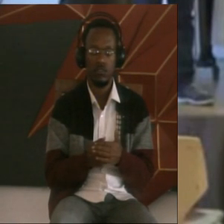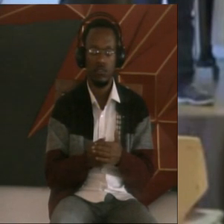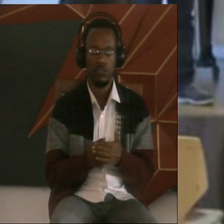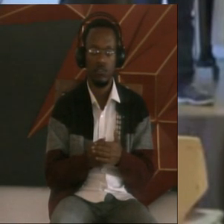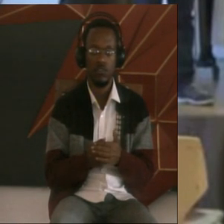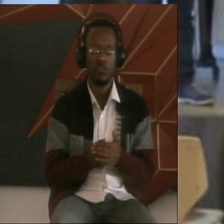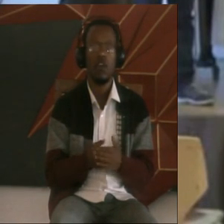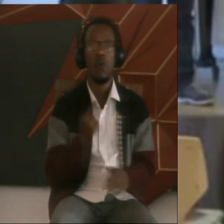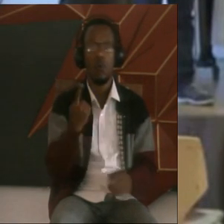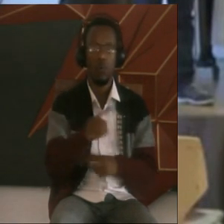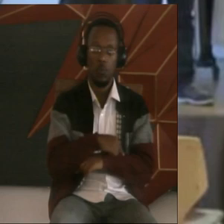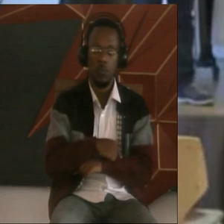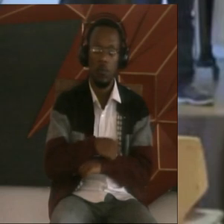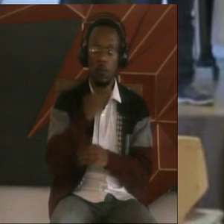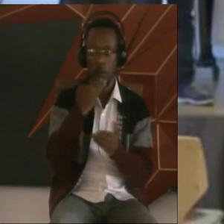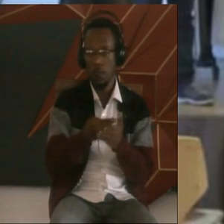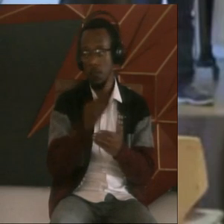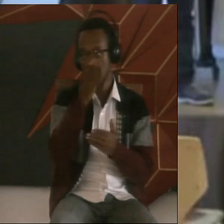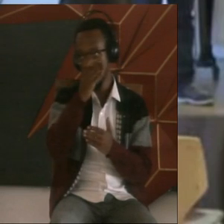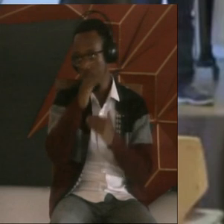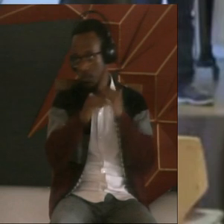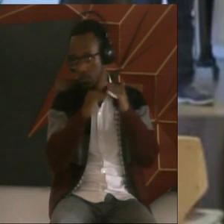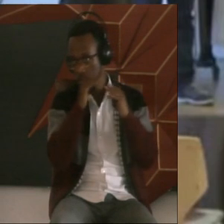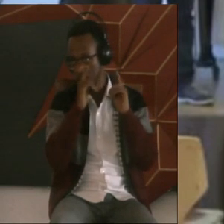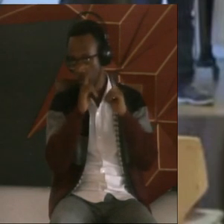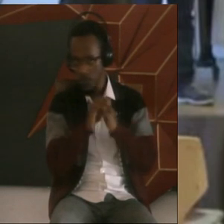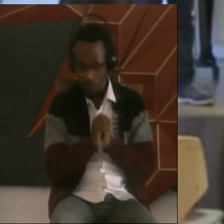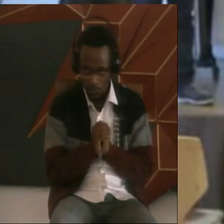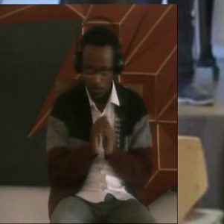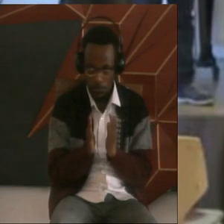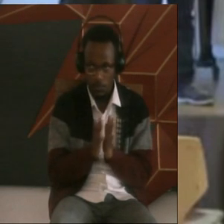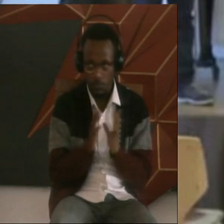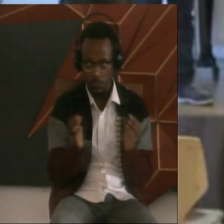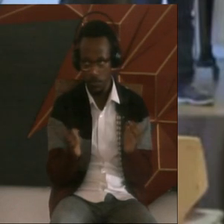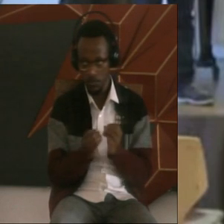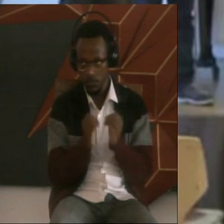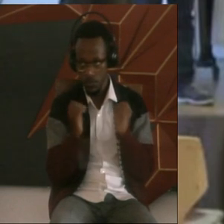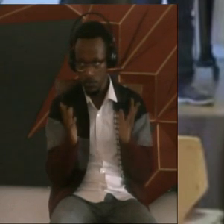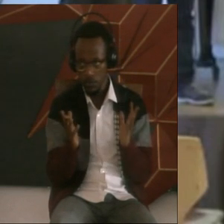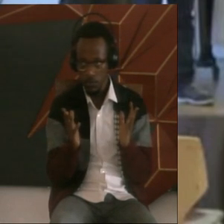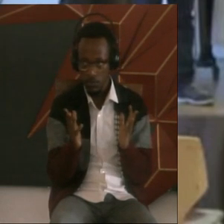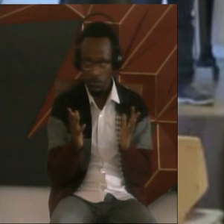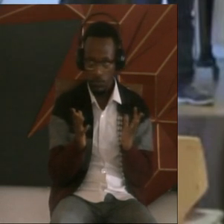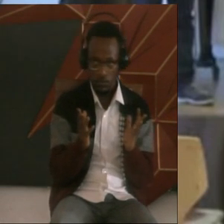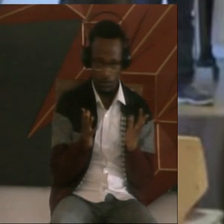J'y serai. Umunsi umwe nzaturayo. Alléluia. Alléluia.